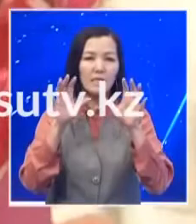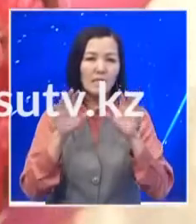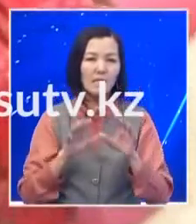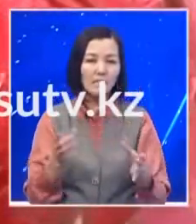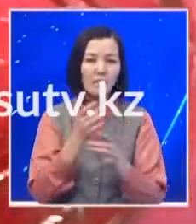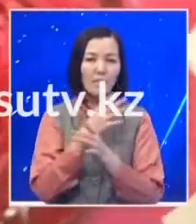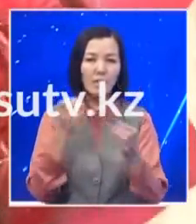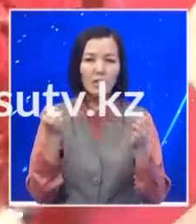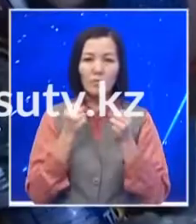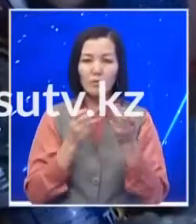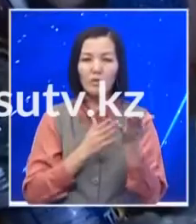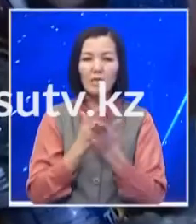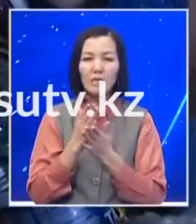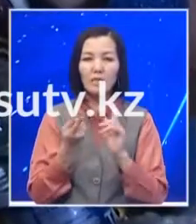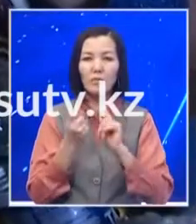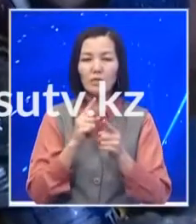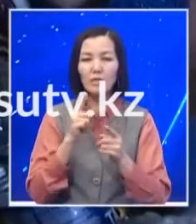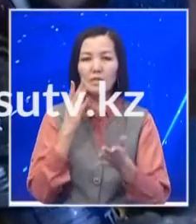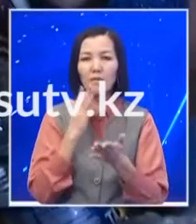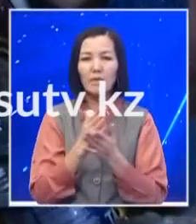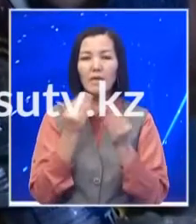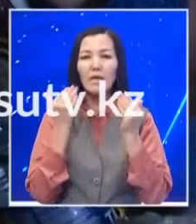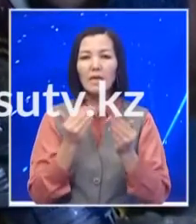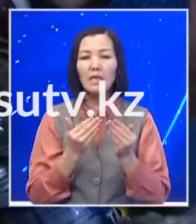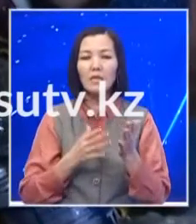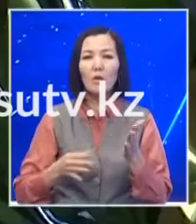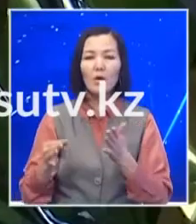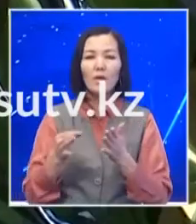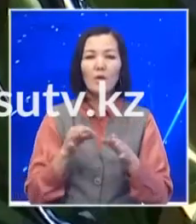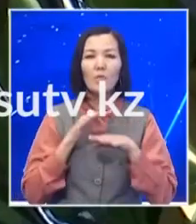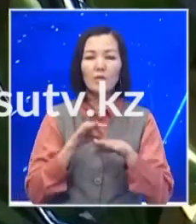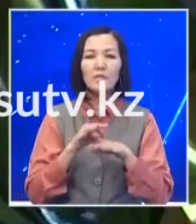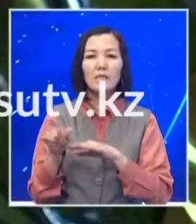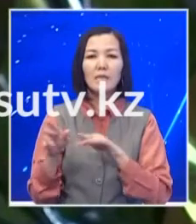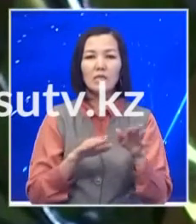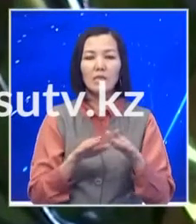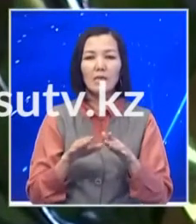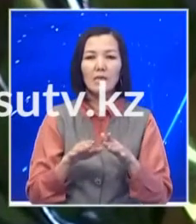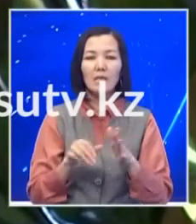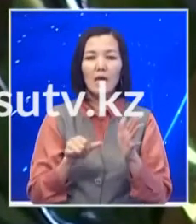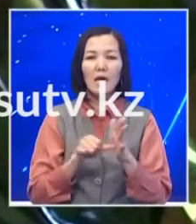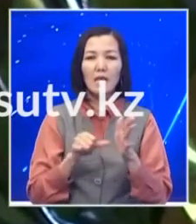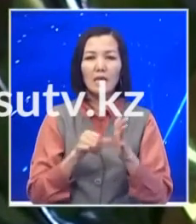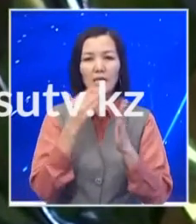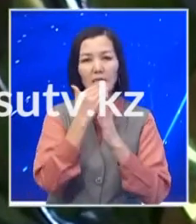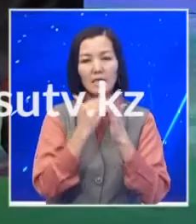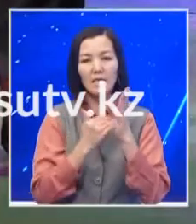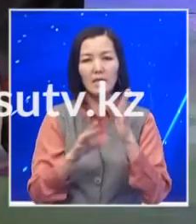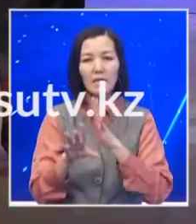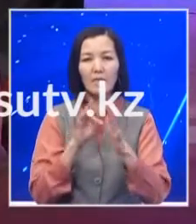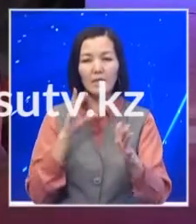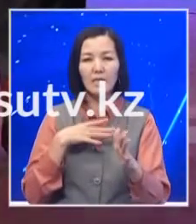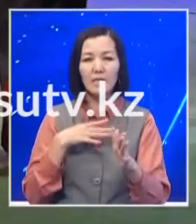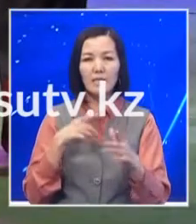пен спорт саласына қатысты да өзгерістер бар. Енді өткізілетін іс-шараның 6 түрлі критерийіне назар аударылады. Мәдени шара